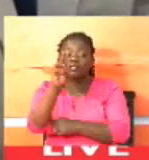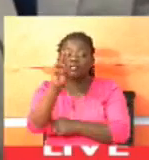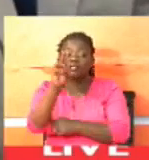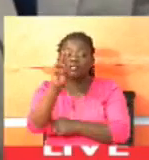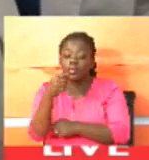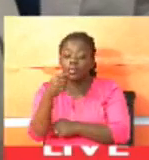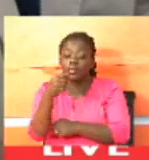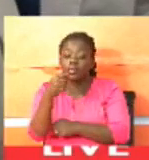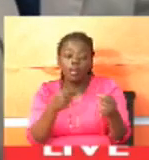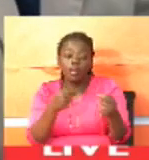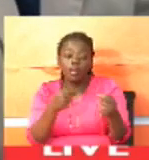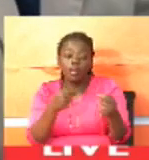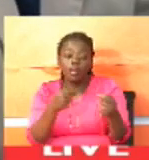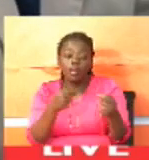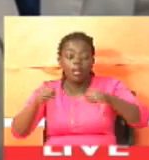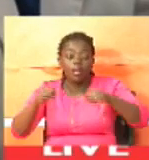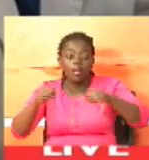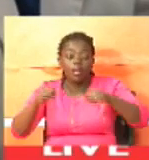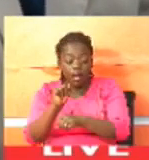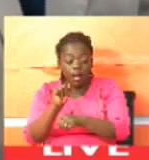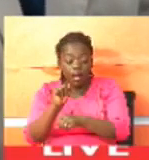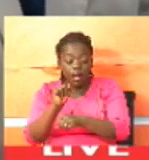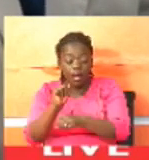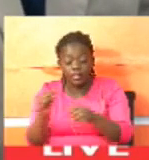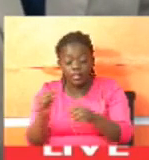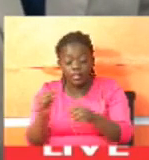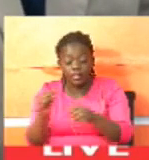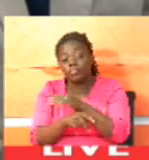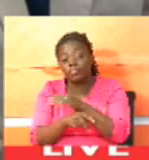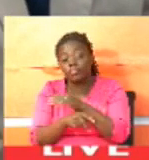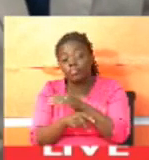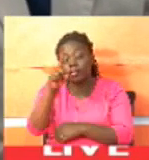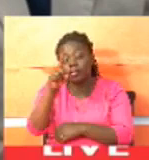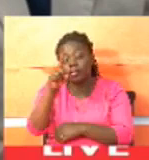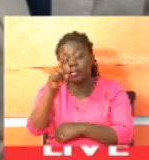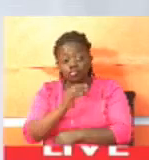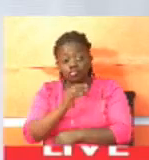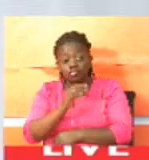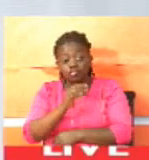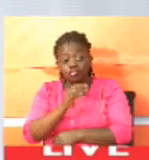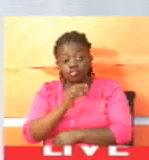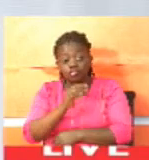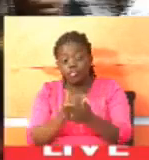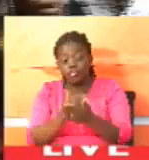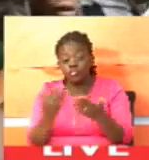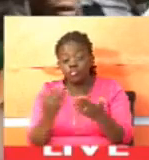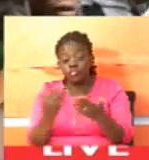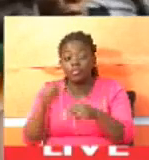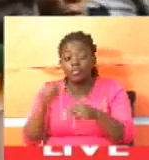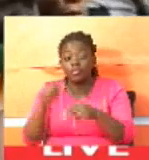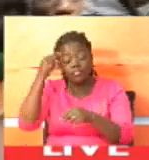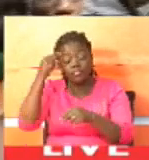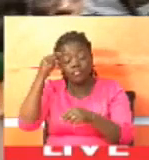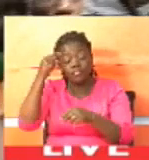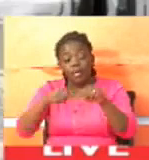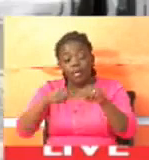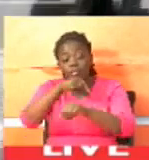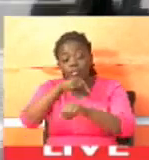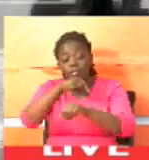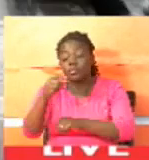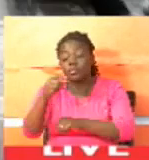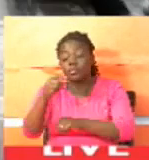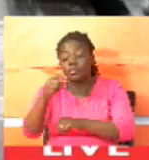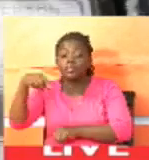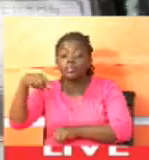akulira abakozi mulabira Agre Winston n'amyuka Radisi Mariam Mugisha lwakuba tuza kumpi ssaawa 6 bwe badde bagenze